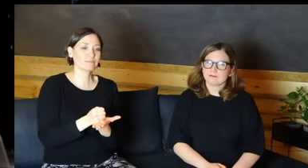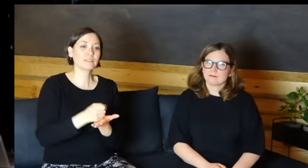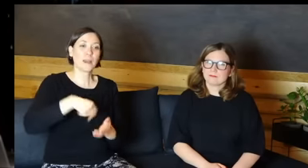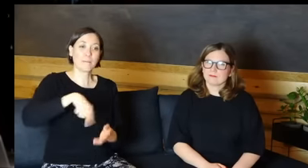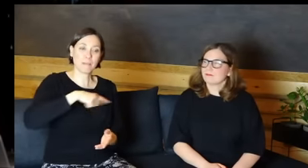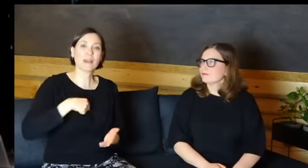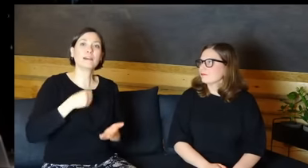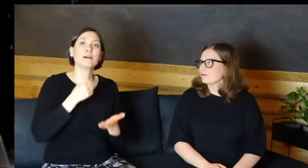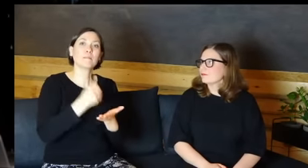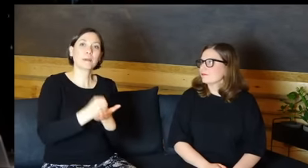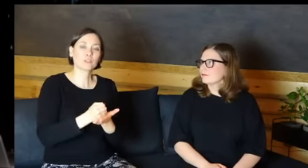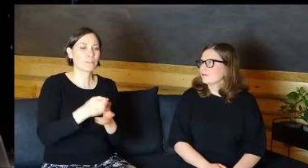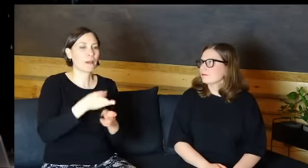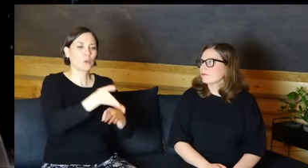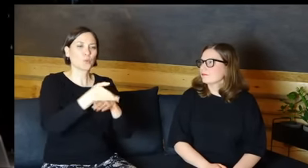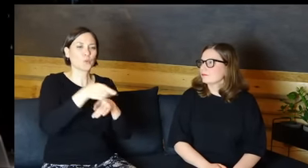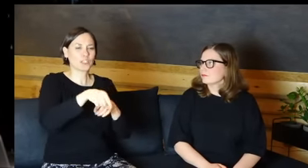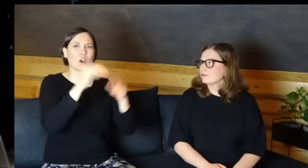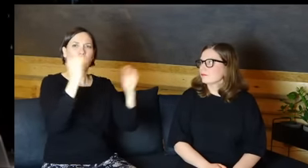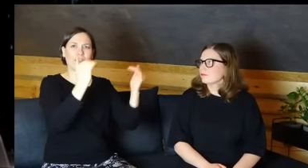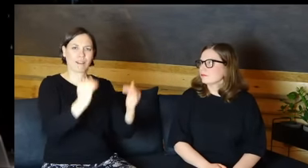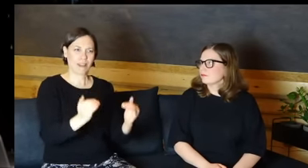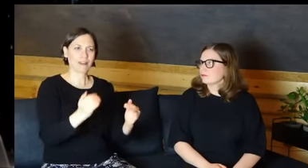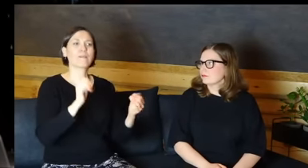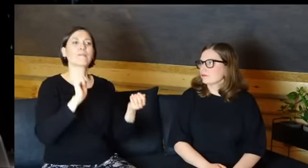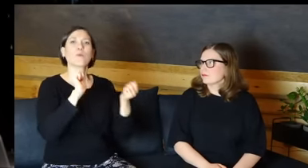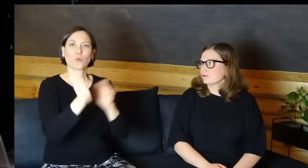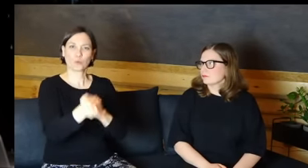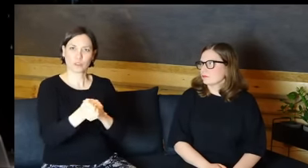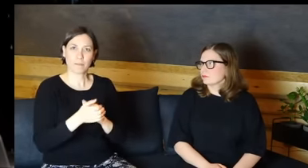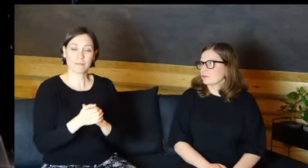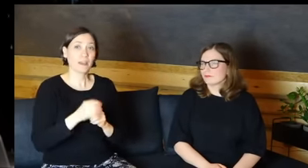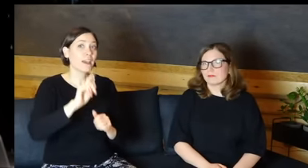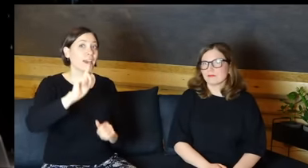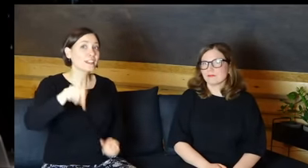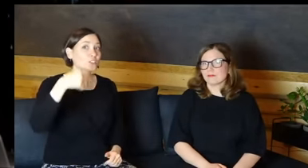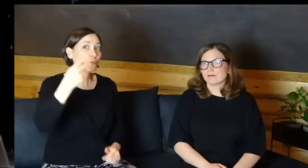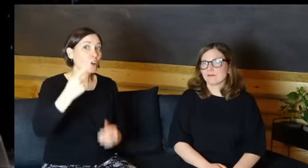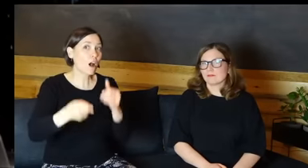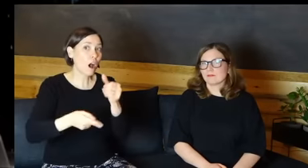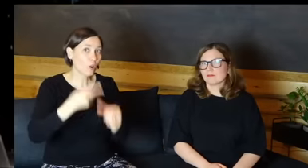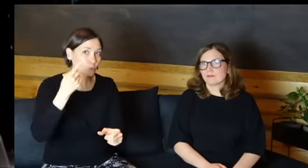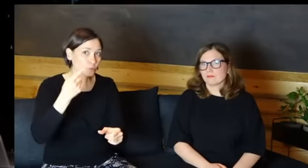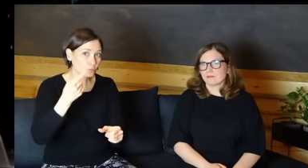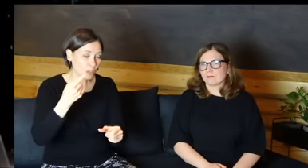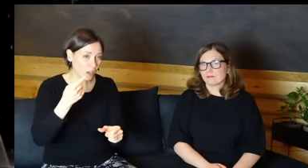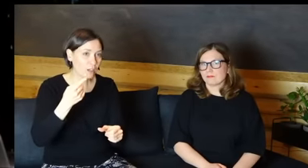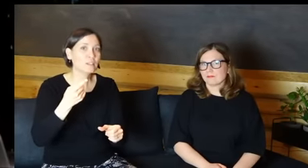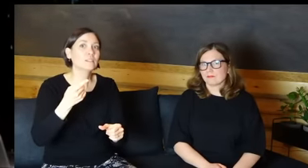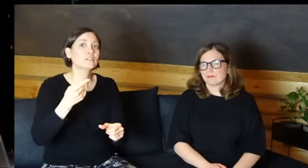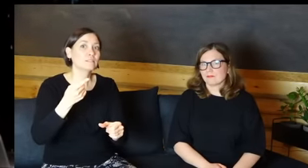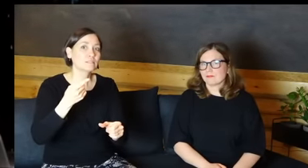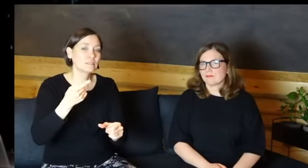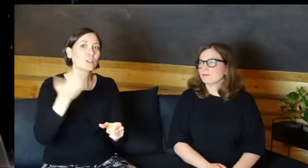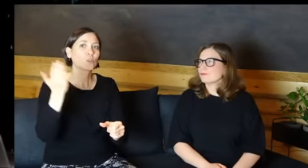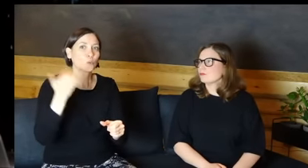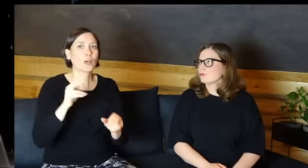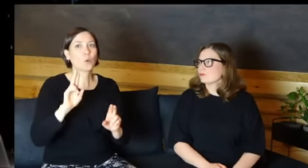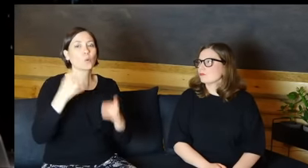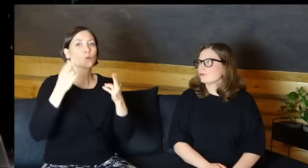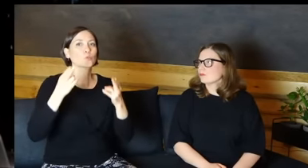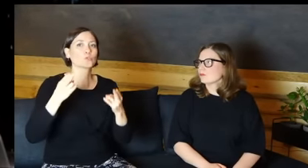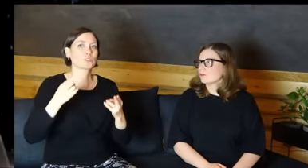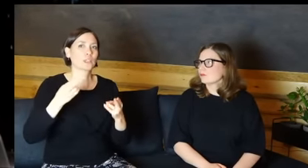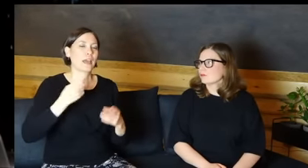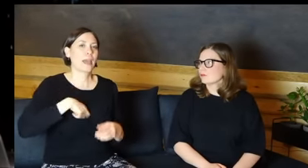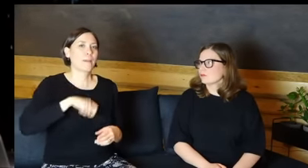perustetaan yhtiön rakennetta muutetaan, eli ensi vuoden alusta meille tulee tähän uusi tämmöinen emoyhtiö, perustava